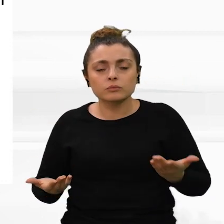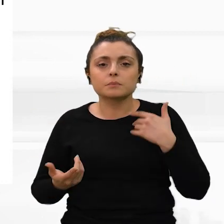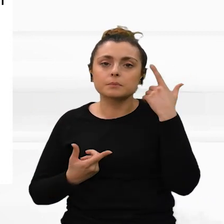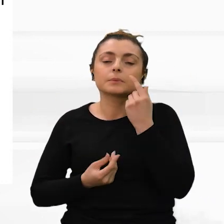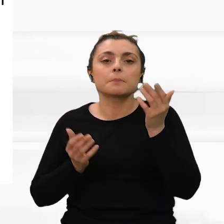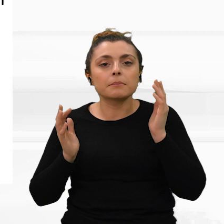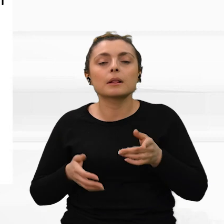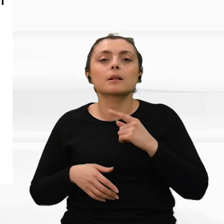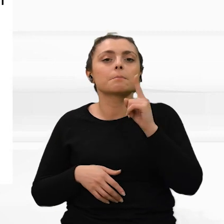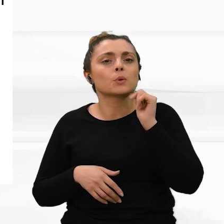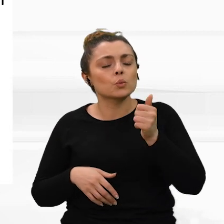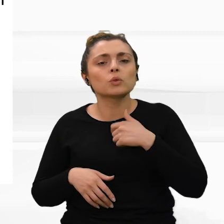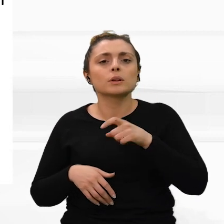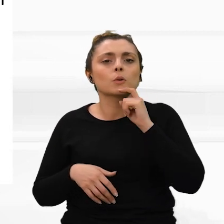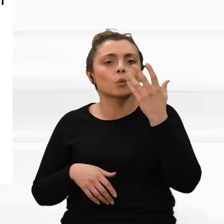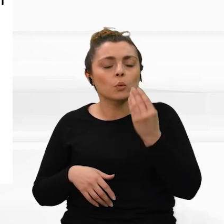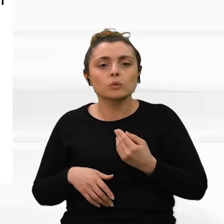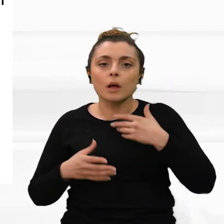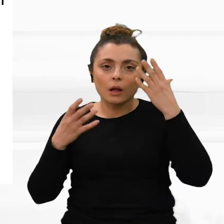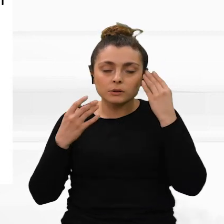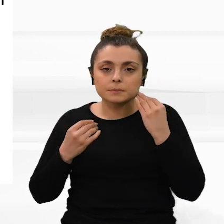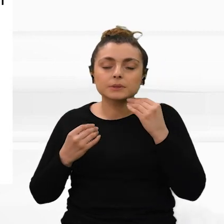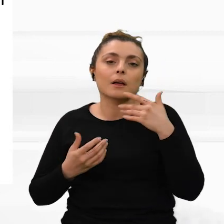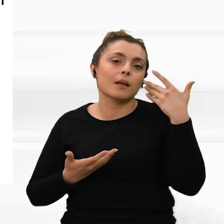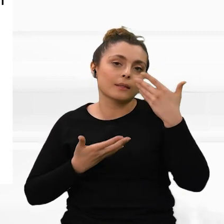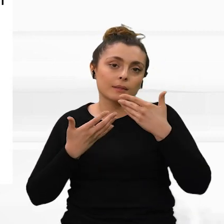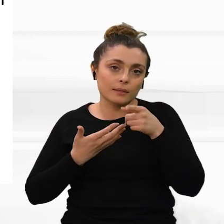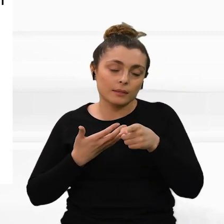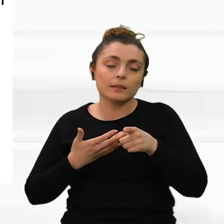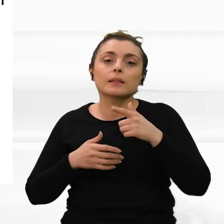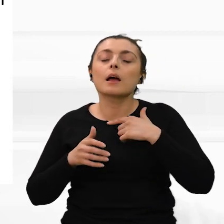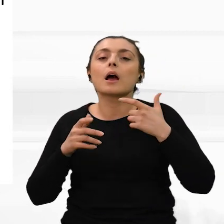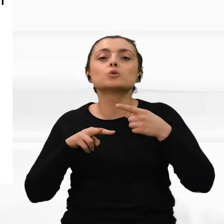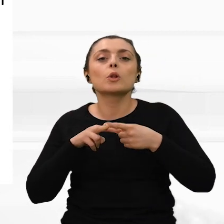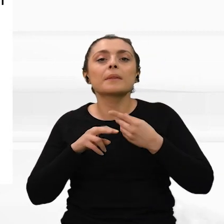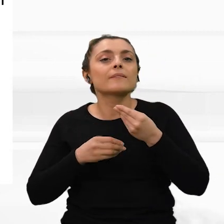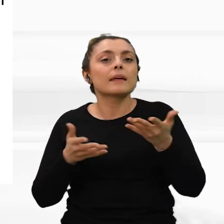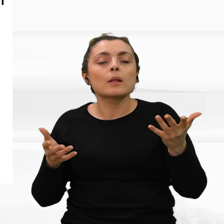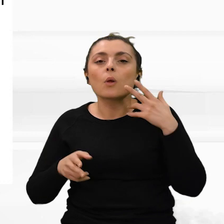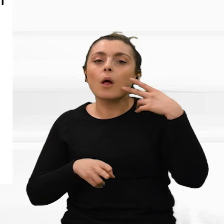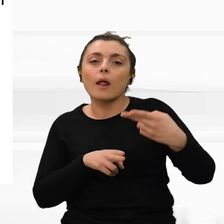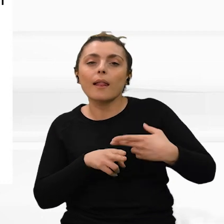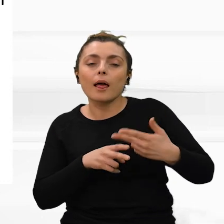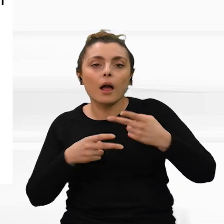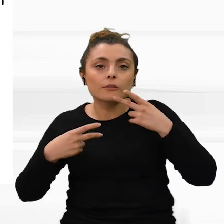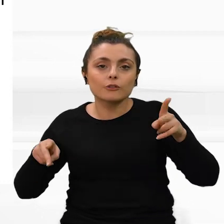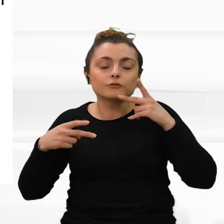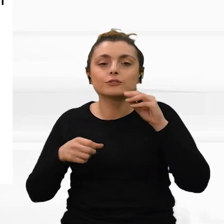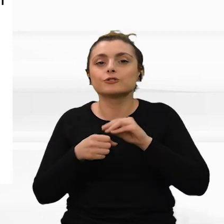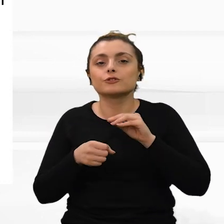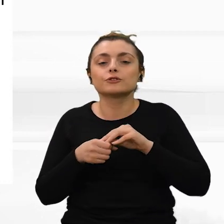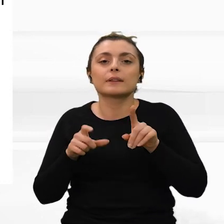ettikleri bilgileri bile bir gün yanlış olduğu anlaşılabilir ifadesinden ve astronomiden verilen örneklerle